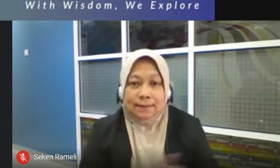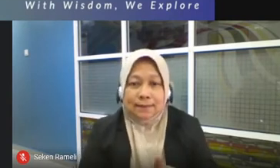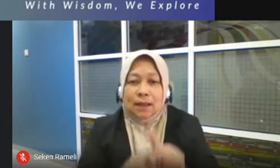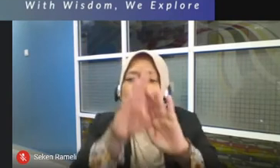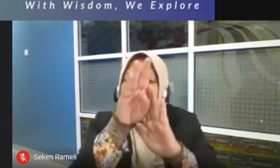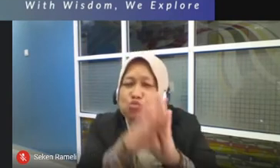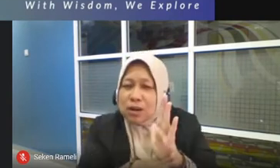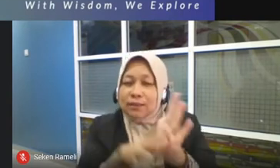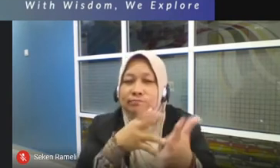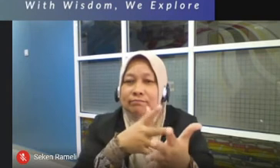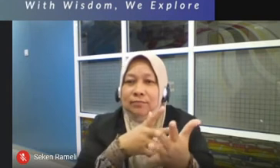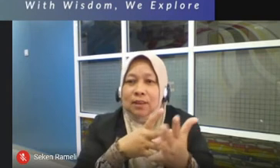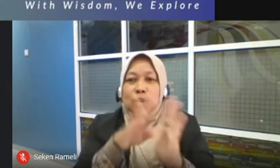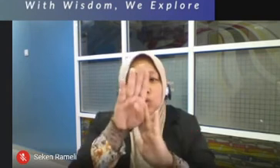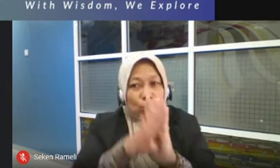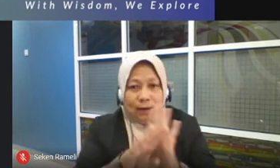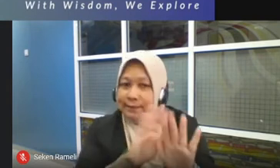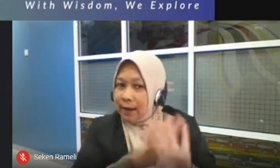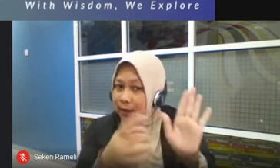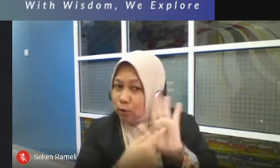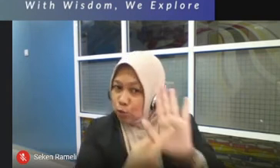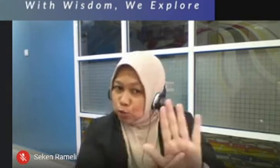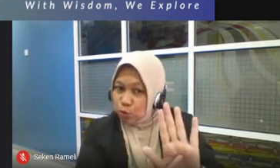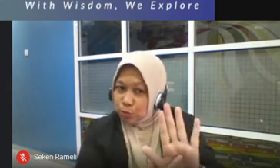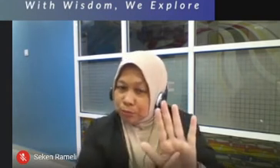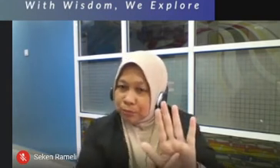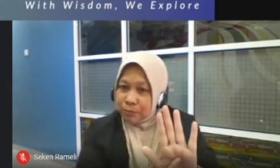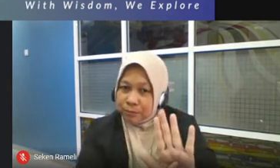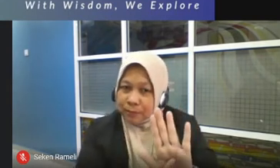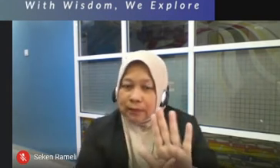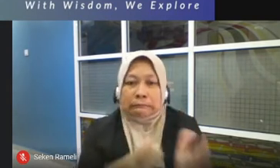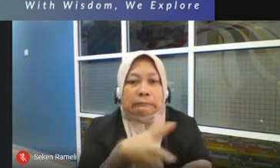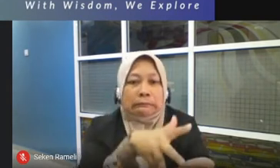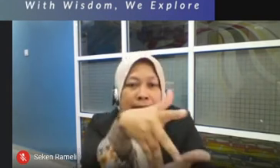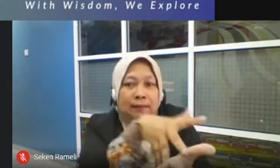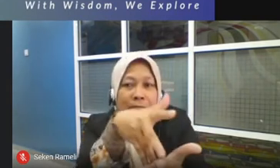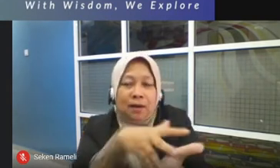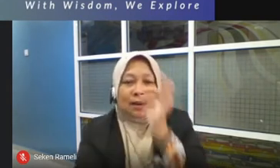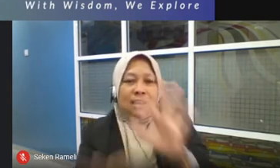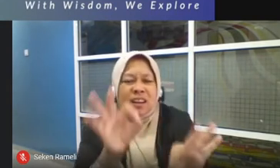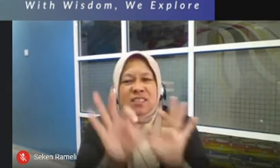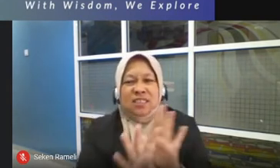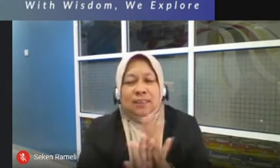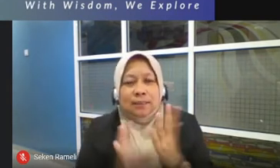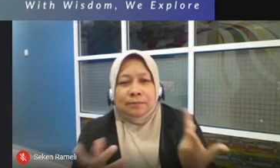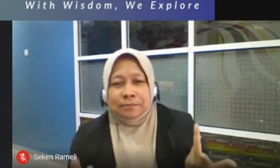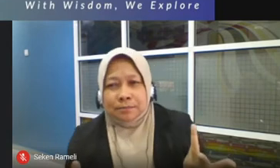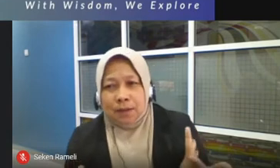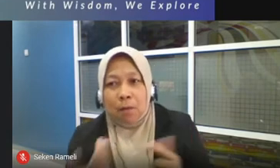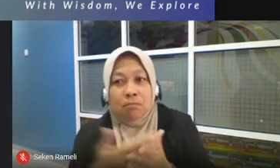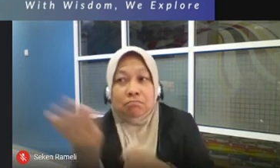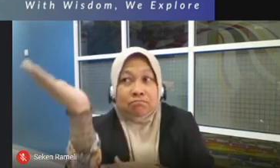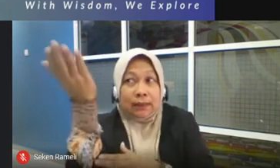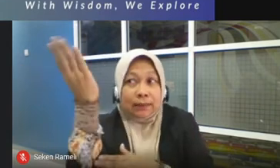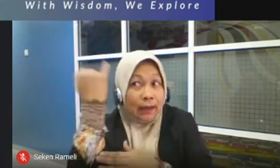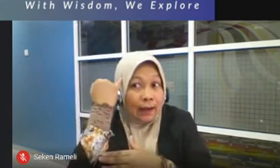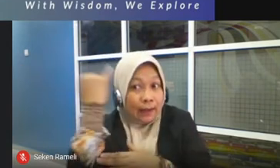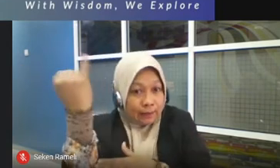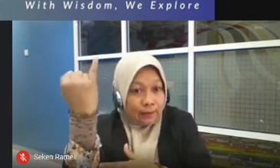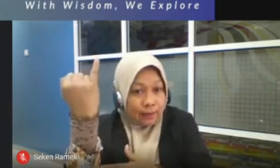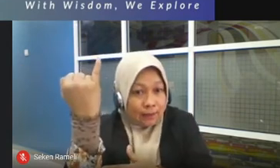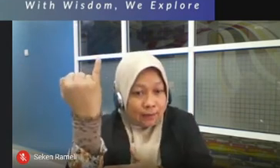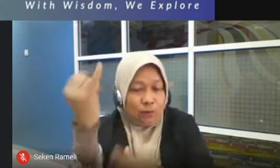kurang yakin. So, jangan tunjukkan bahasa tubuh badan yang lemah sekiranya tuan-tuan dan puan-puan nak bentangkan idea. Jadi, kalau